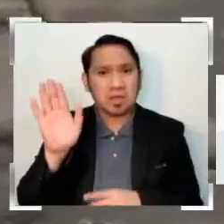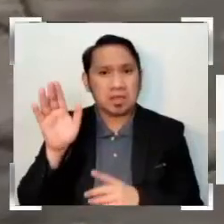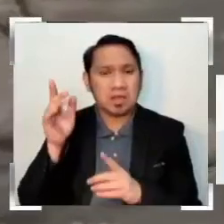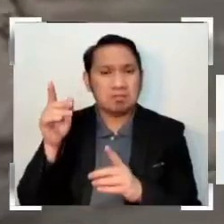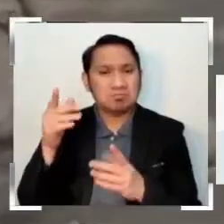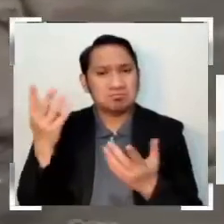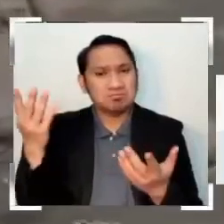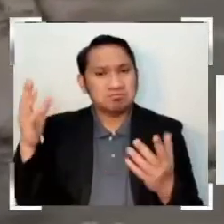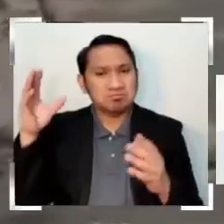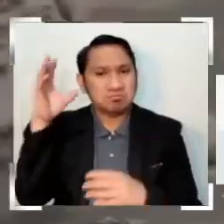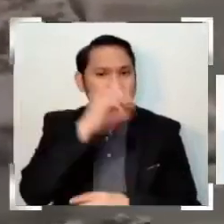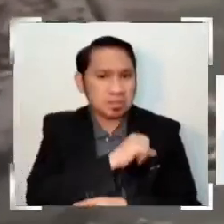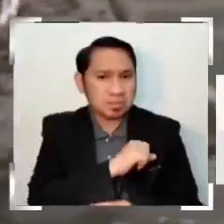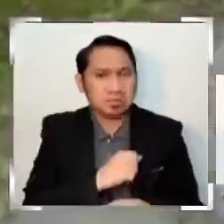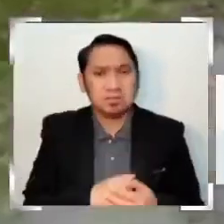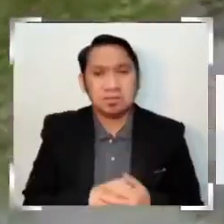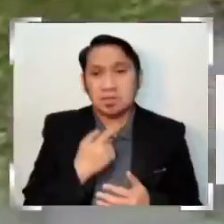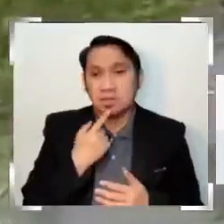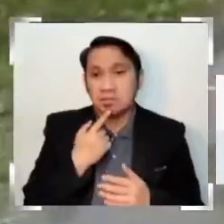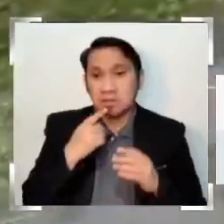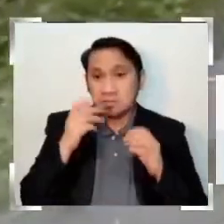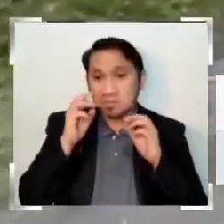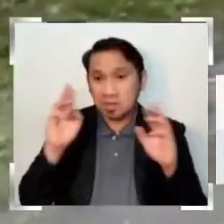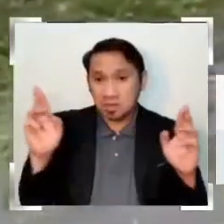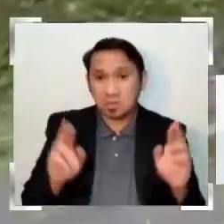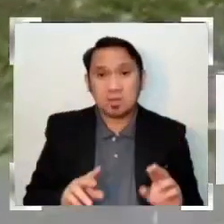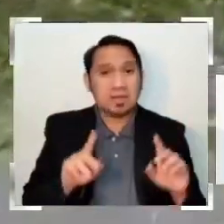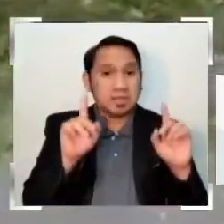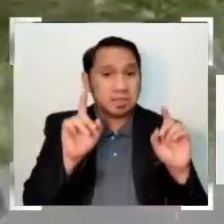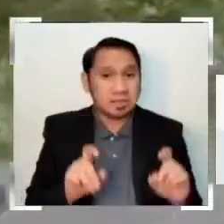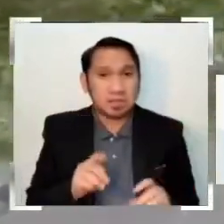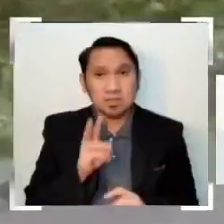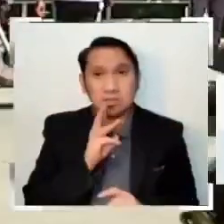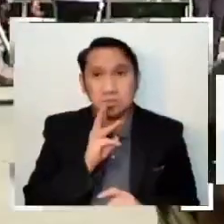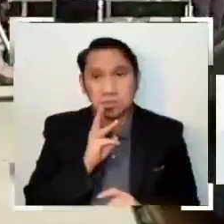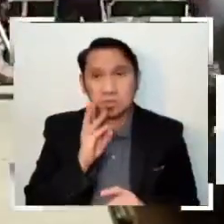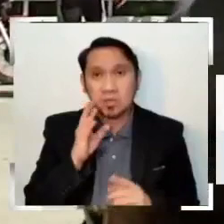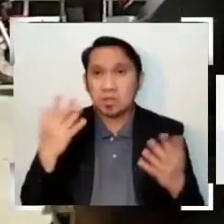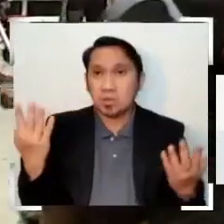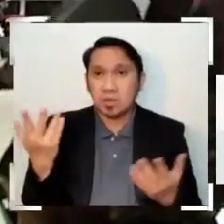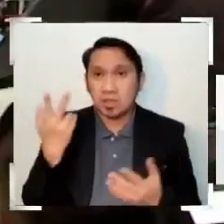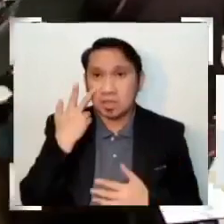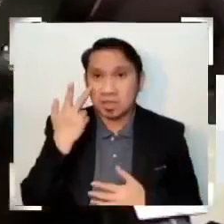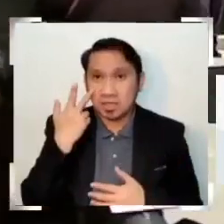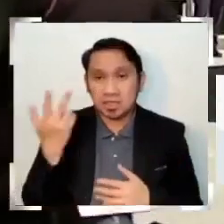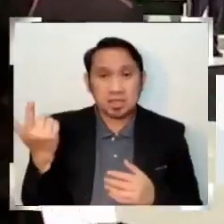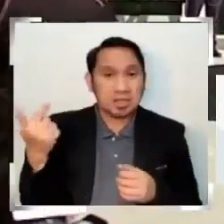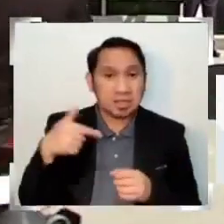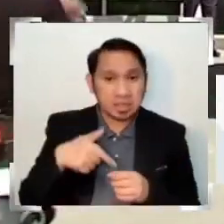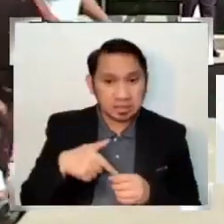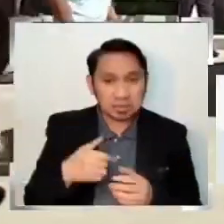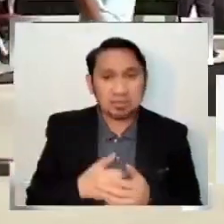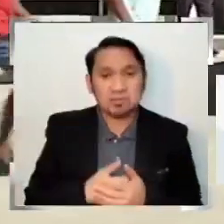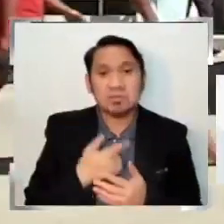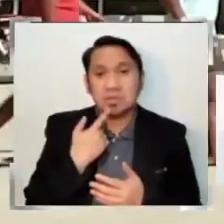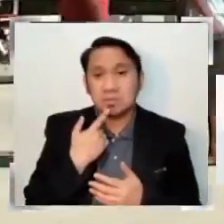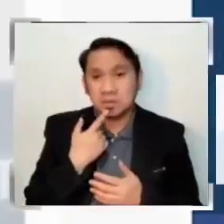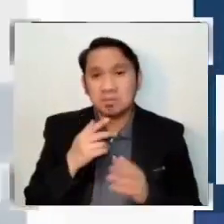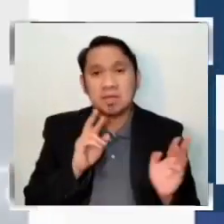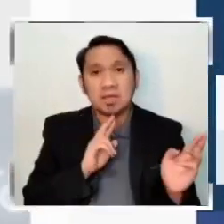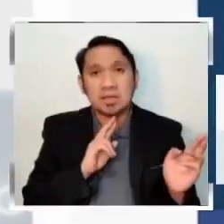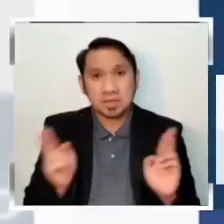alkalde, tines na raw ang tubig doon at wala raw nakitang langis. Handang-handa raw silang tumanggap ng mga